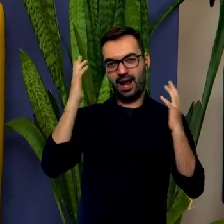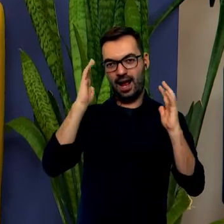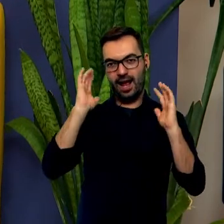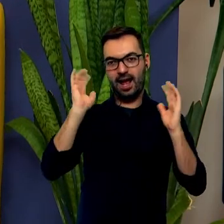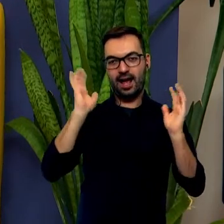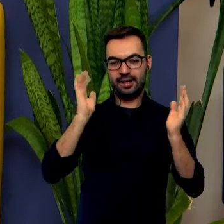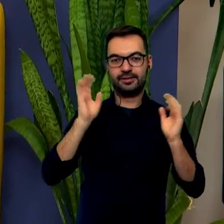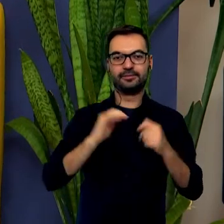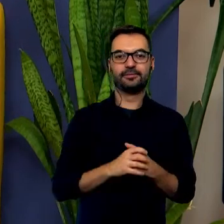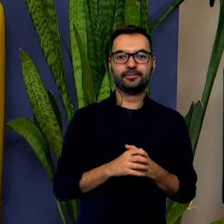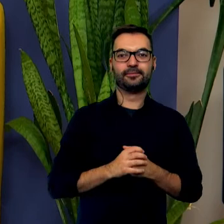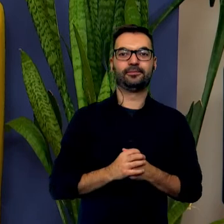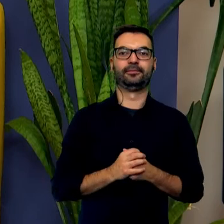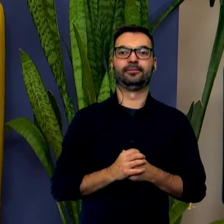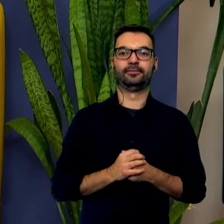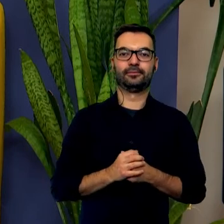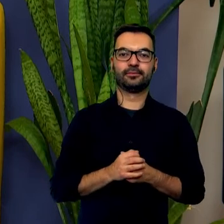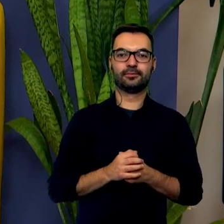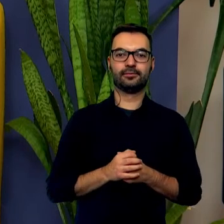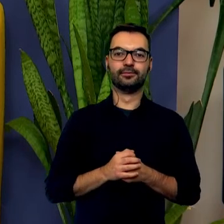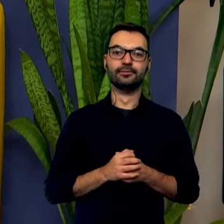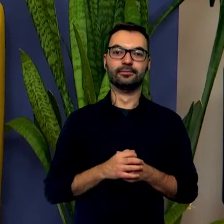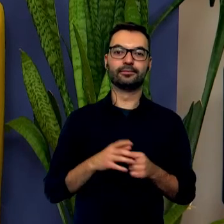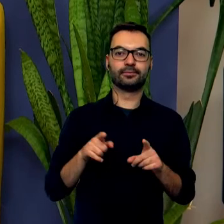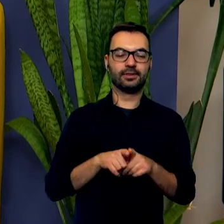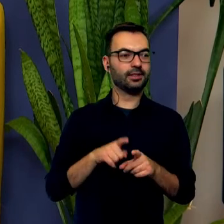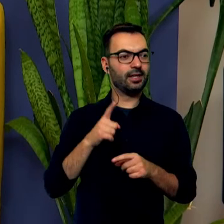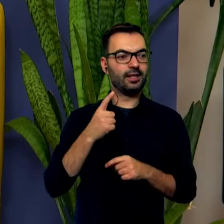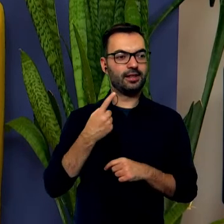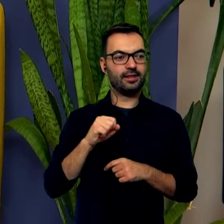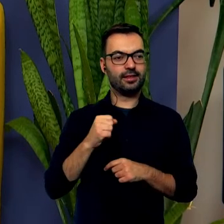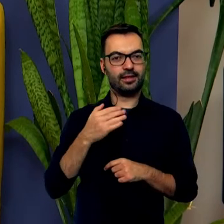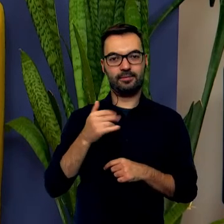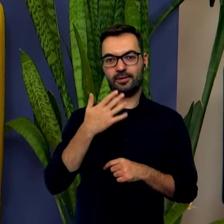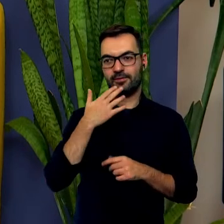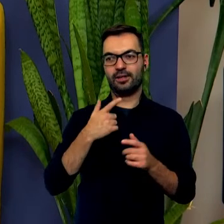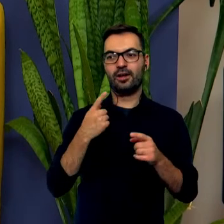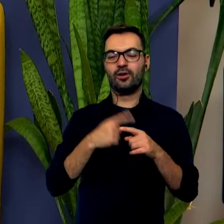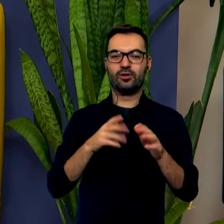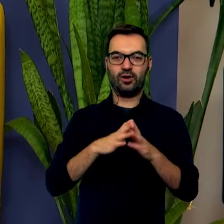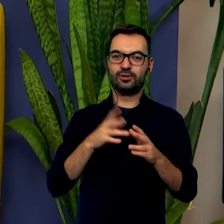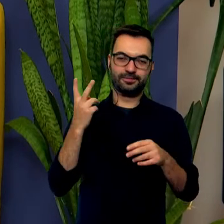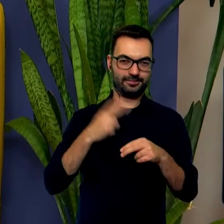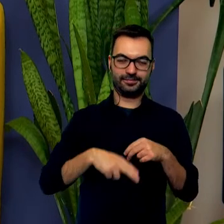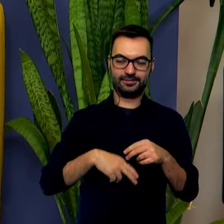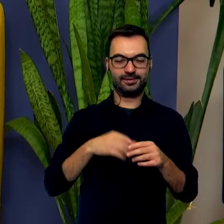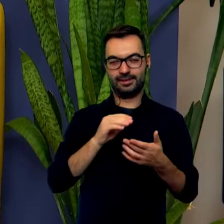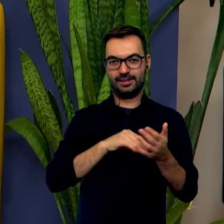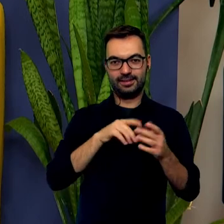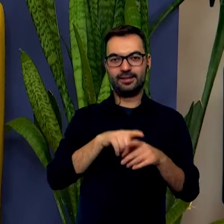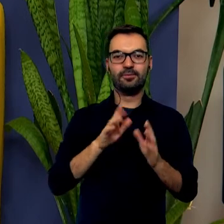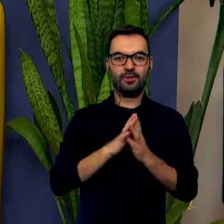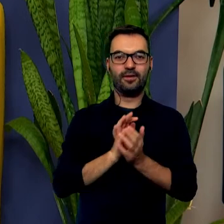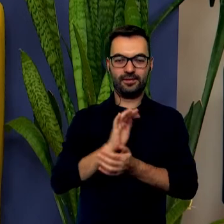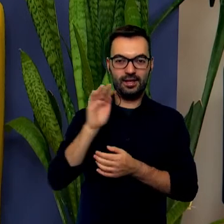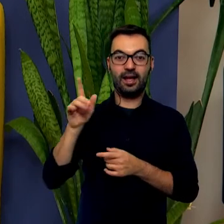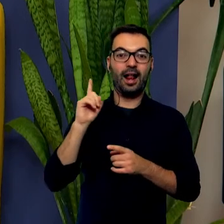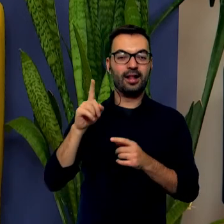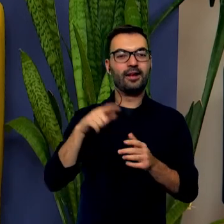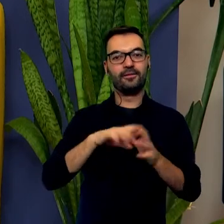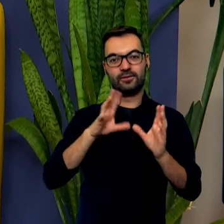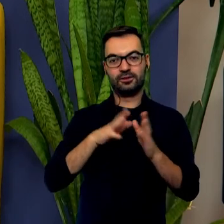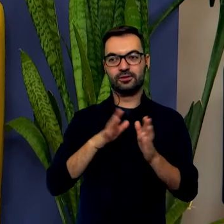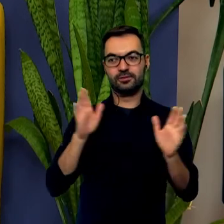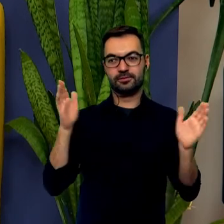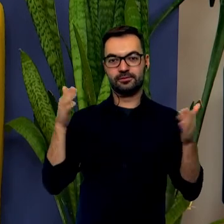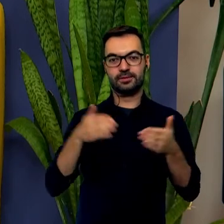tego filmu. No a jednocześnie też padają takie słowa, Damian, powiedziałeś na początku, że już nie o kościele chciałeś i taka była prośba w wydawnictwie, no ale jednak to się